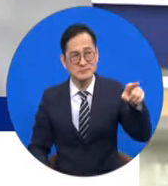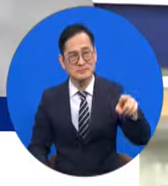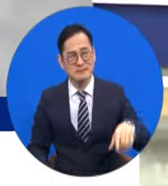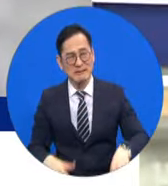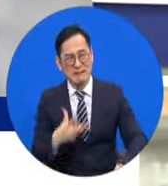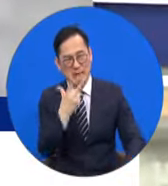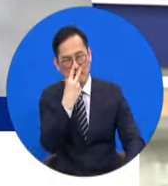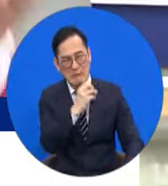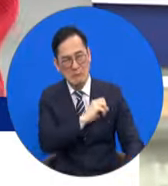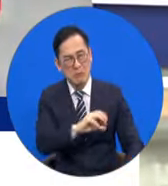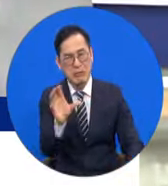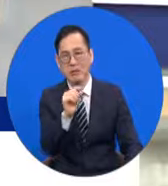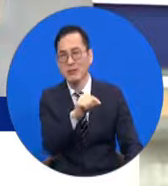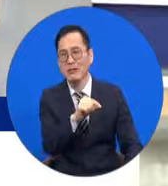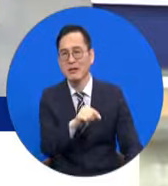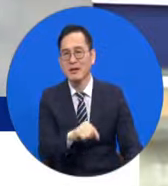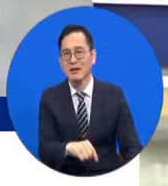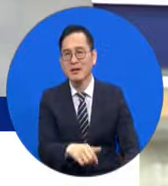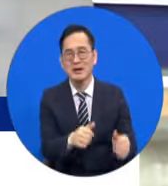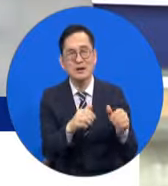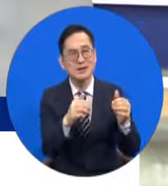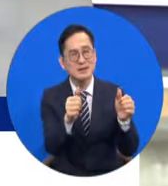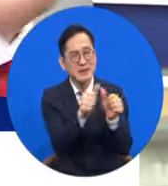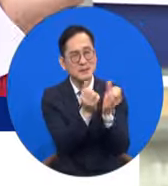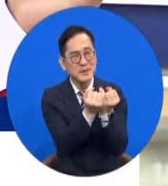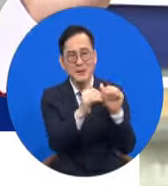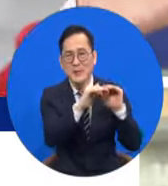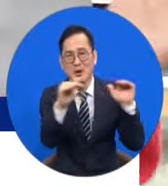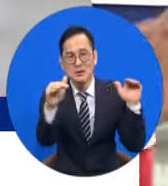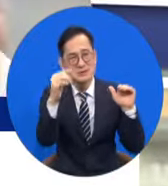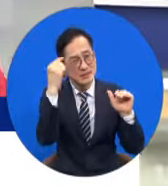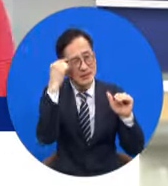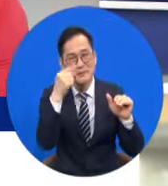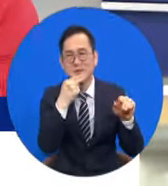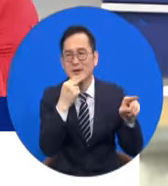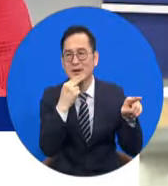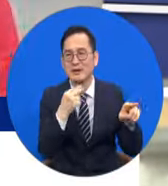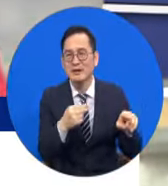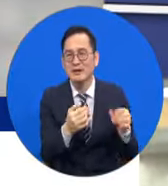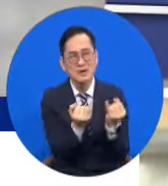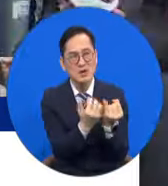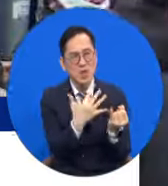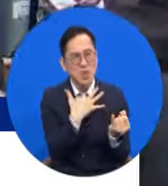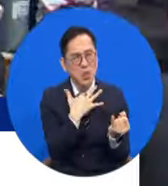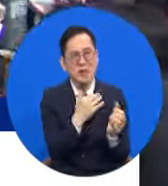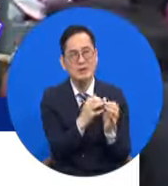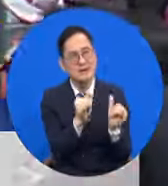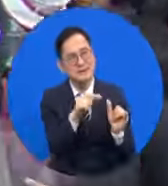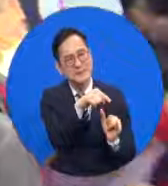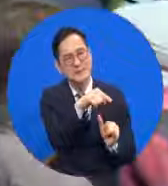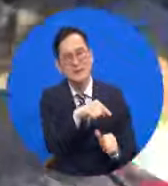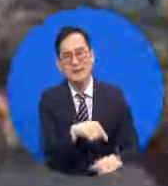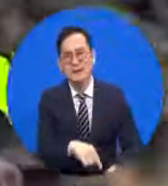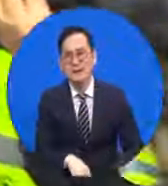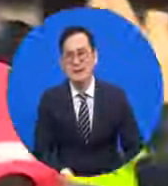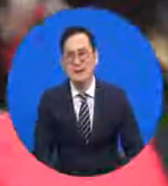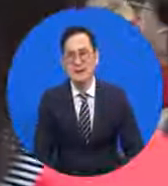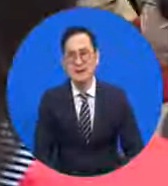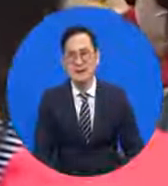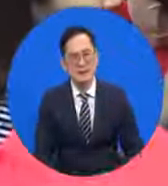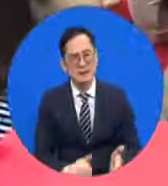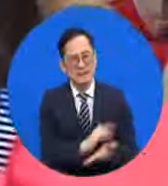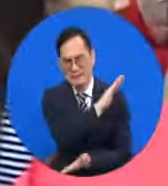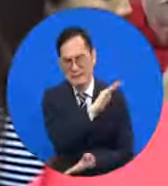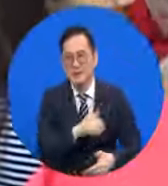혐오 의식은 한명의 불량품의 실수라든가 일탈이 아니라는 점입니다. 한동훈